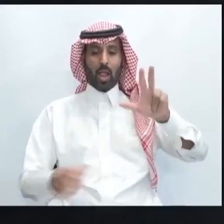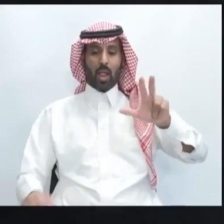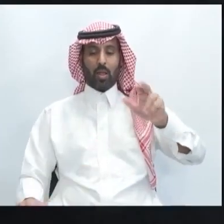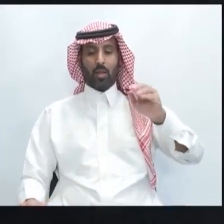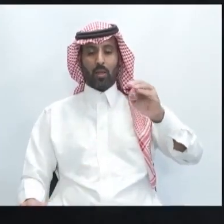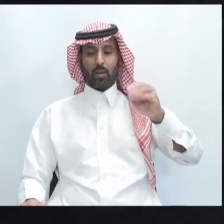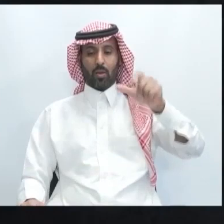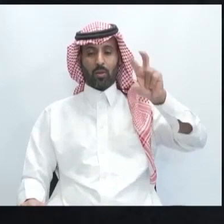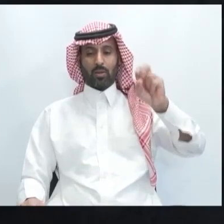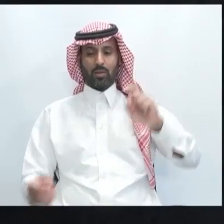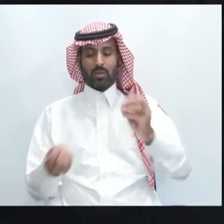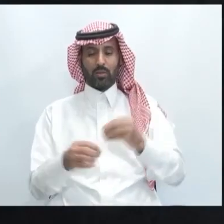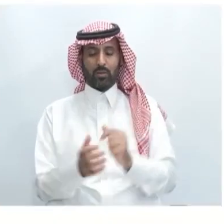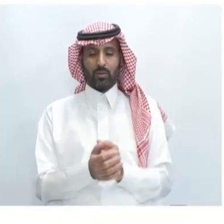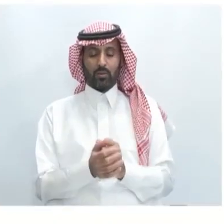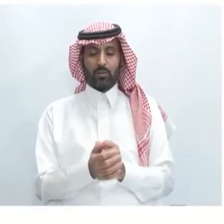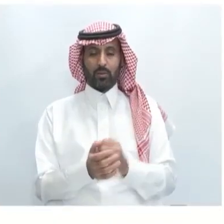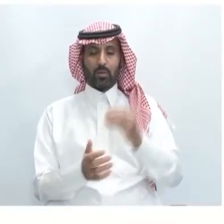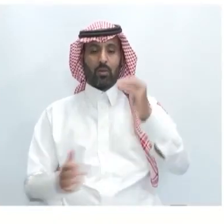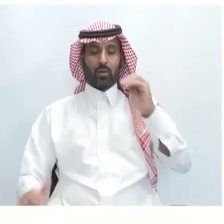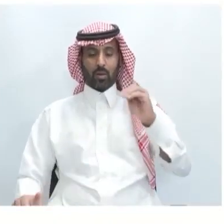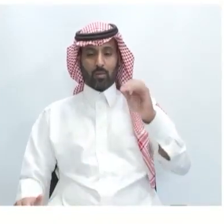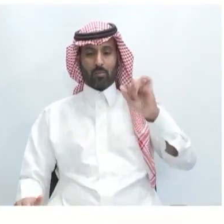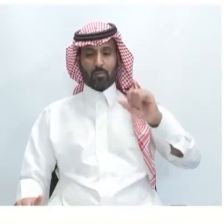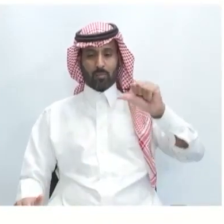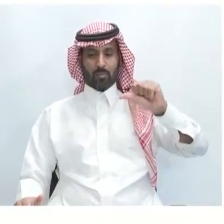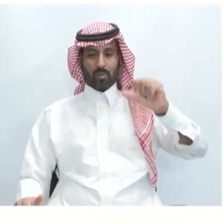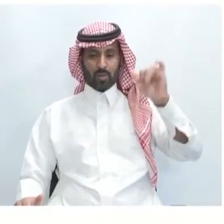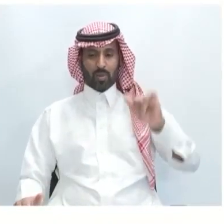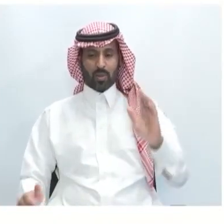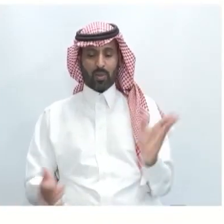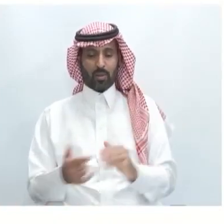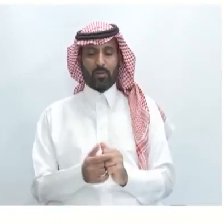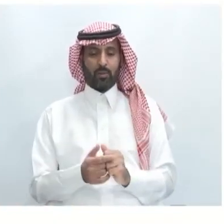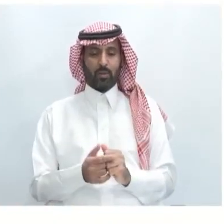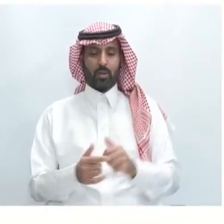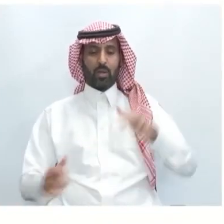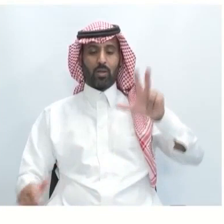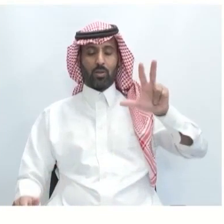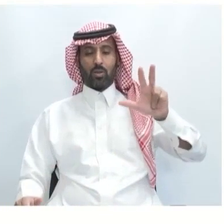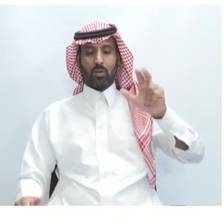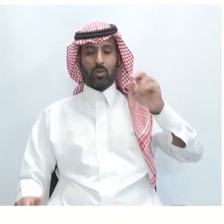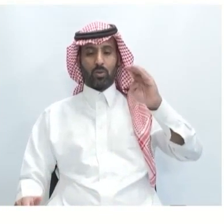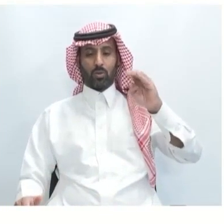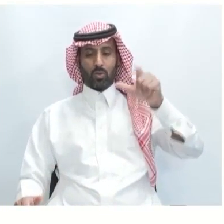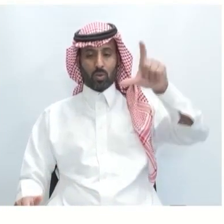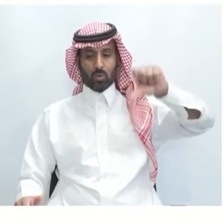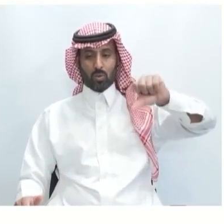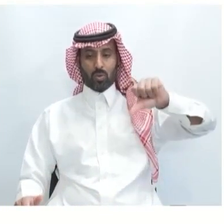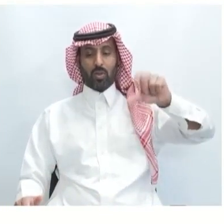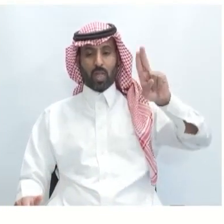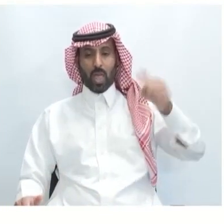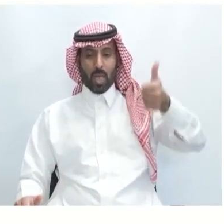اذا نقول مباشره انه حمضي بالنسبه للجلوتامين ماذا يوجد فيه يوجد فيه nh اش 2 اذا